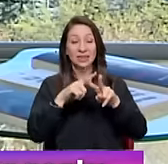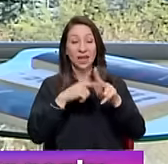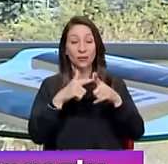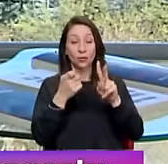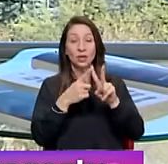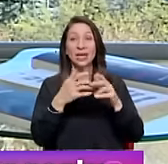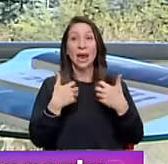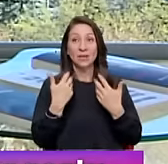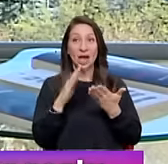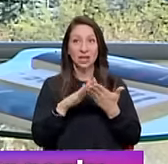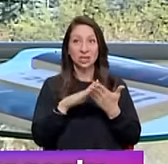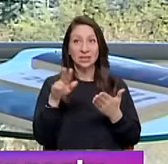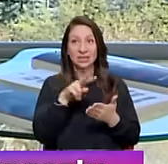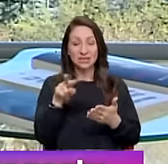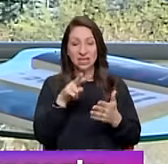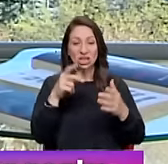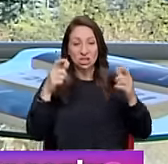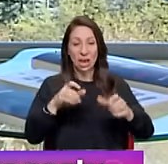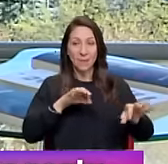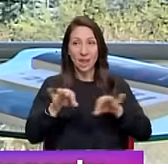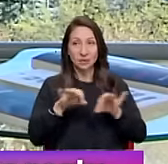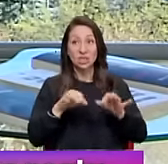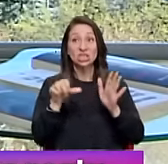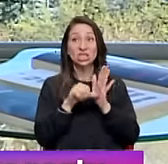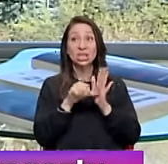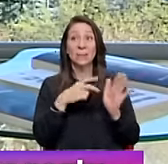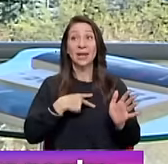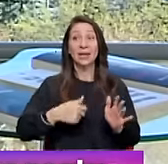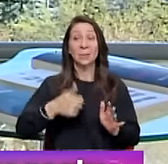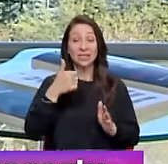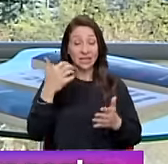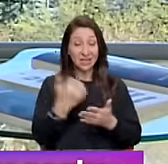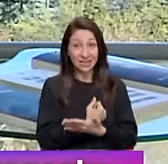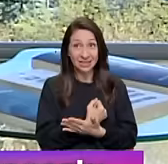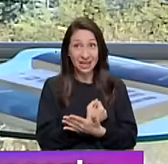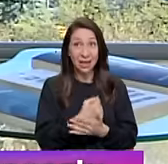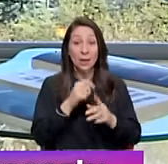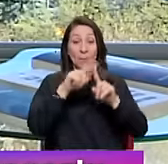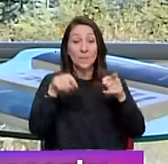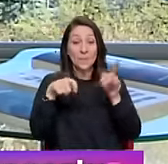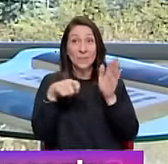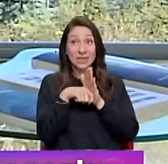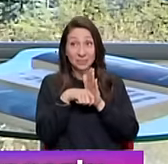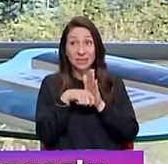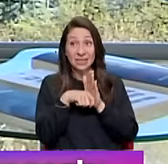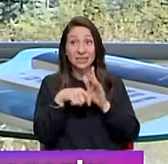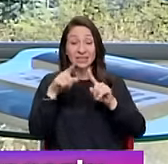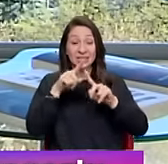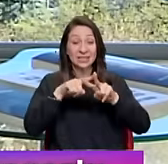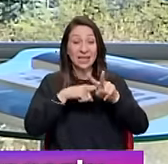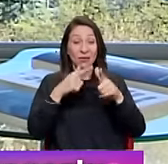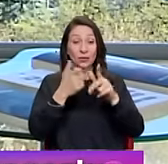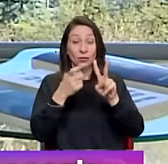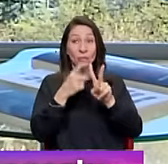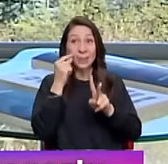da arkadaşı, ikisi de şehir planlamacısı. Şişli Belediye Başkanı seçildi. Mazbatasını da Tayfun